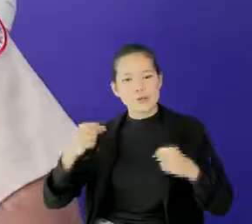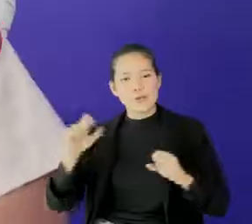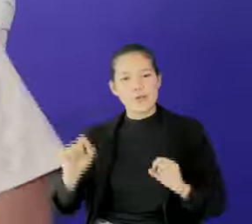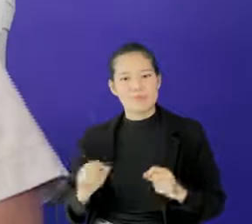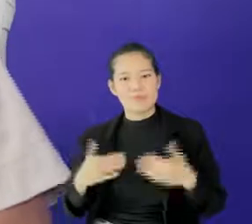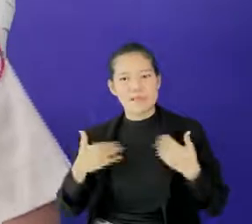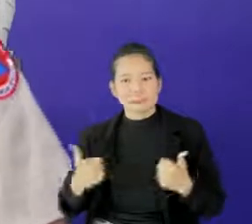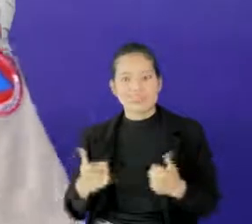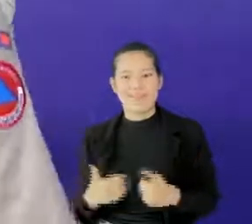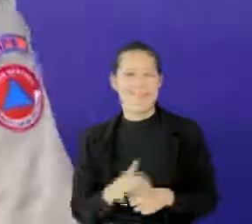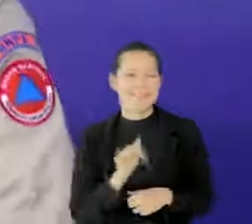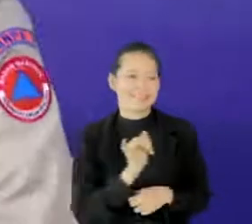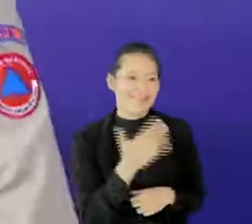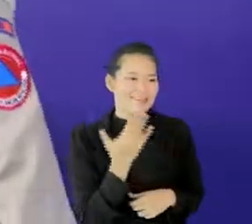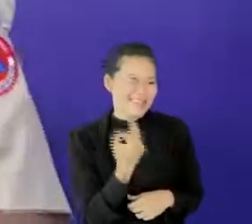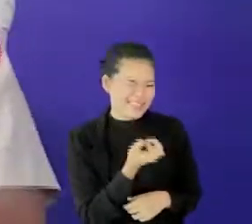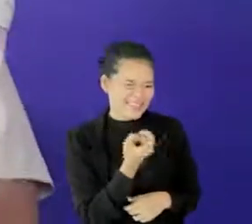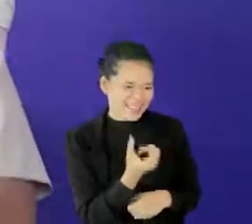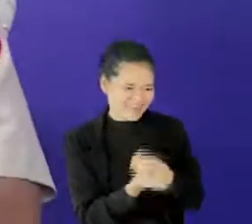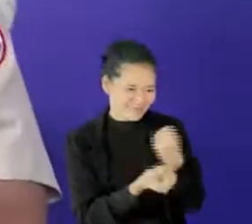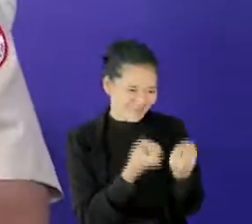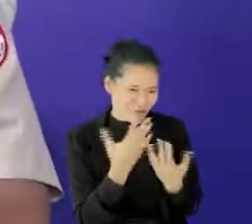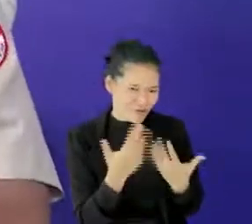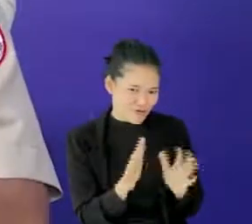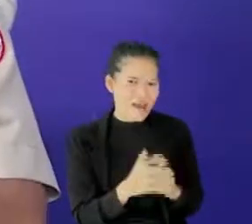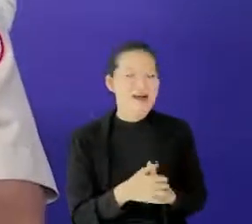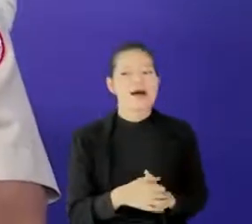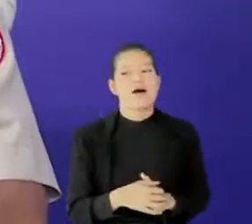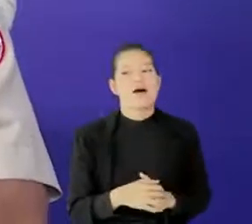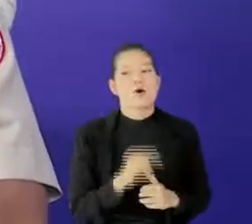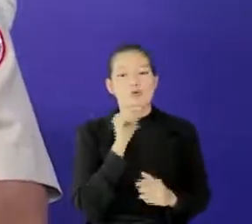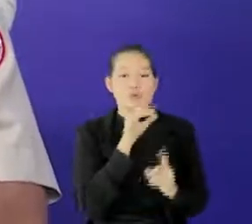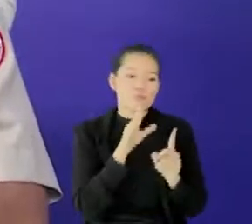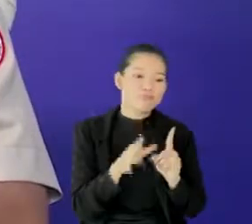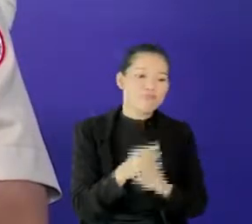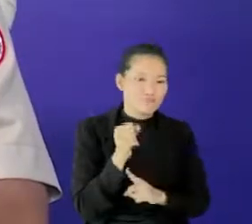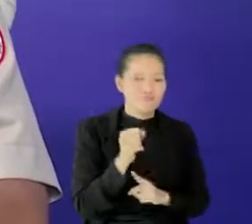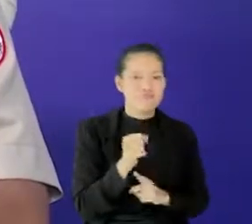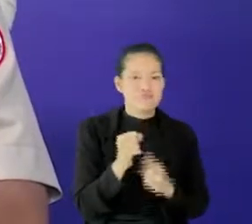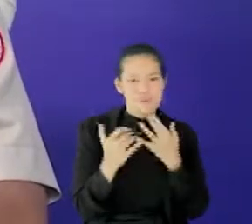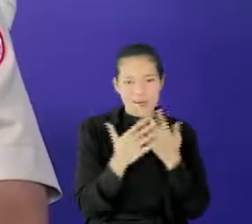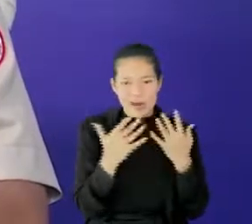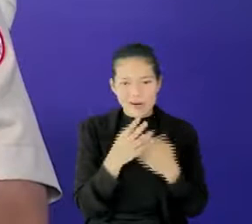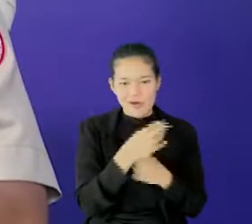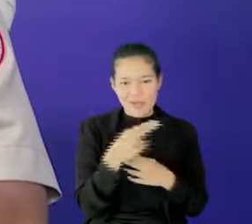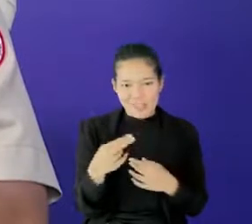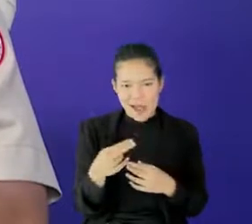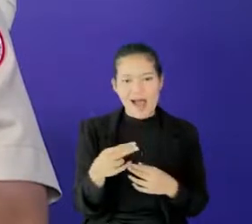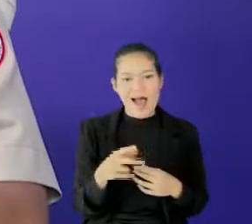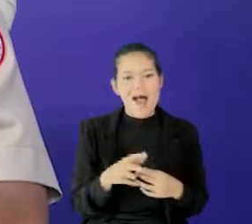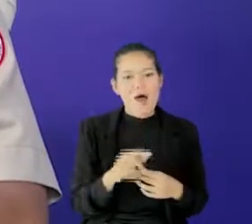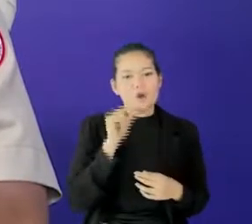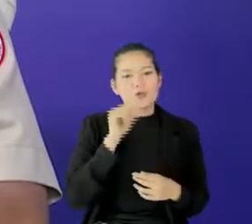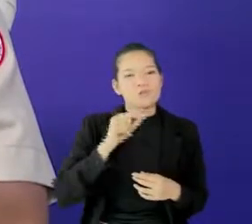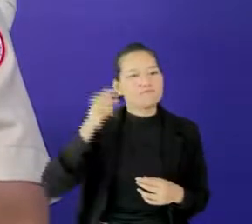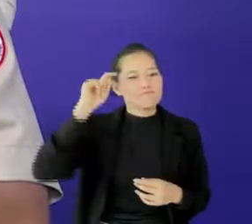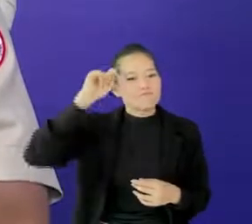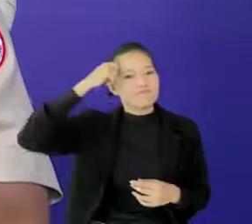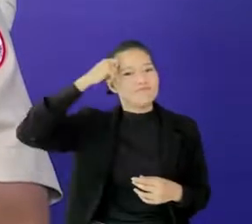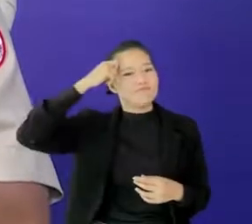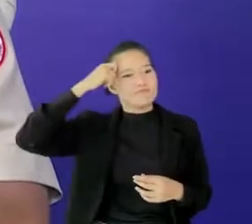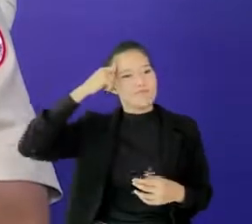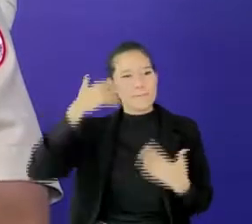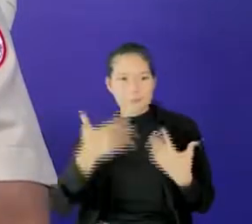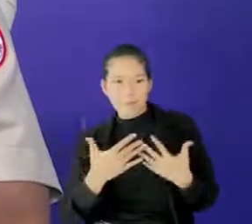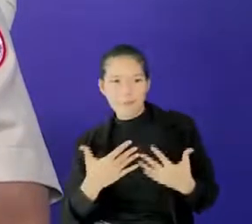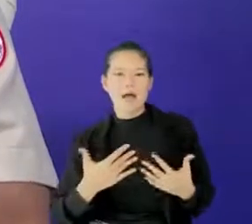Ganip? Ya, tadi sudah saya singgung ya. Jadi kita untuk memanfaatkan momentum kemerdekaan ini, nah kita jadikan momentum ini untuk merajut